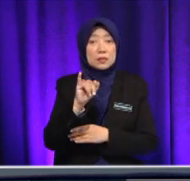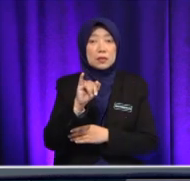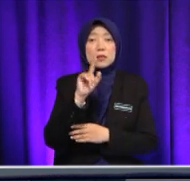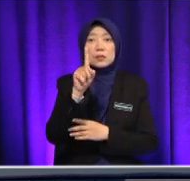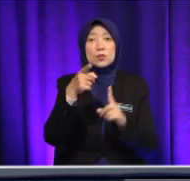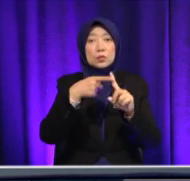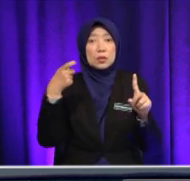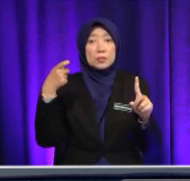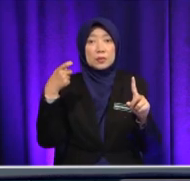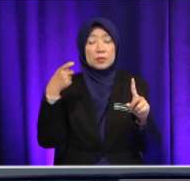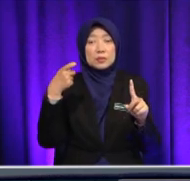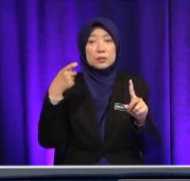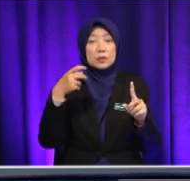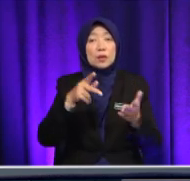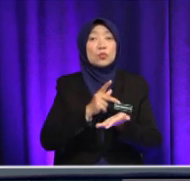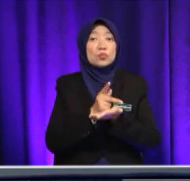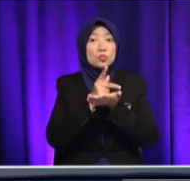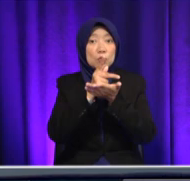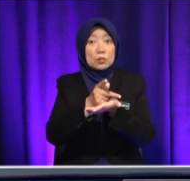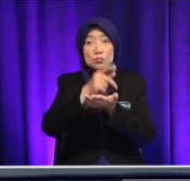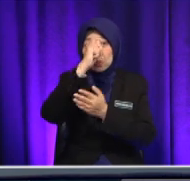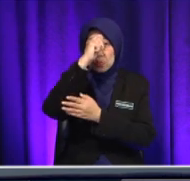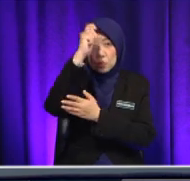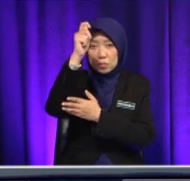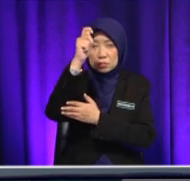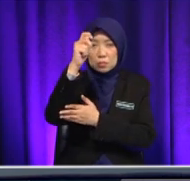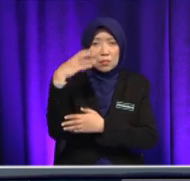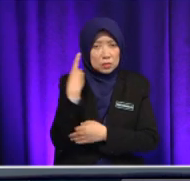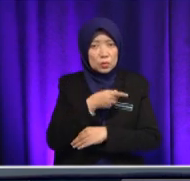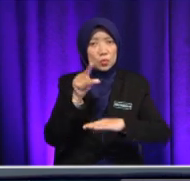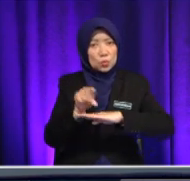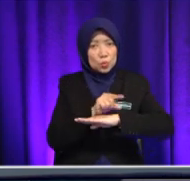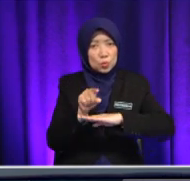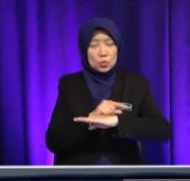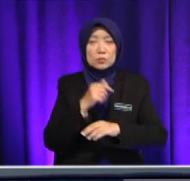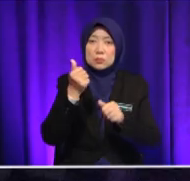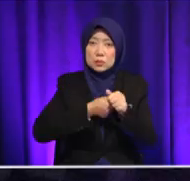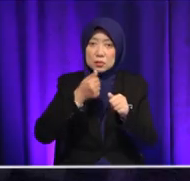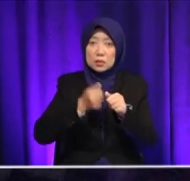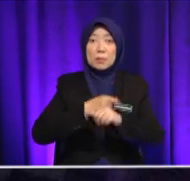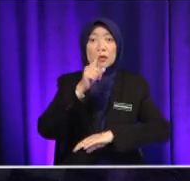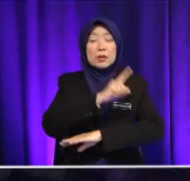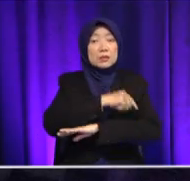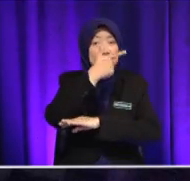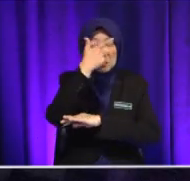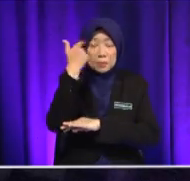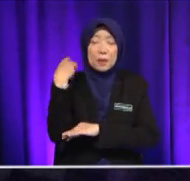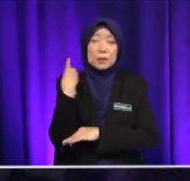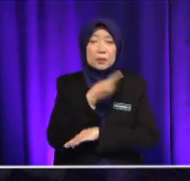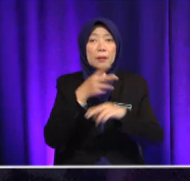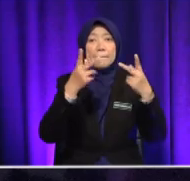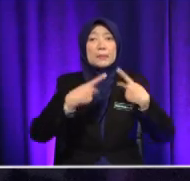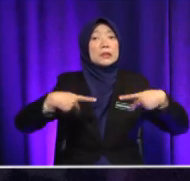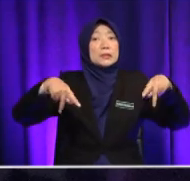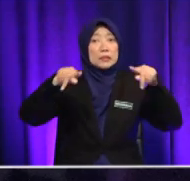daripada kurniaan yang ilahi yang memberikan kita guna setiap hari. Kita perlukan dia. Okey, dan monomernya